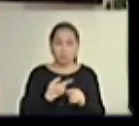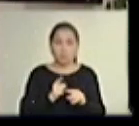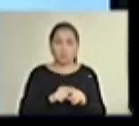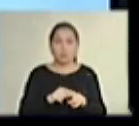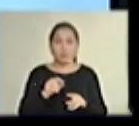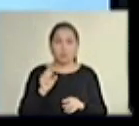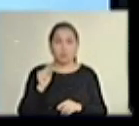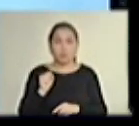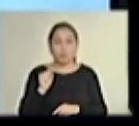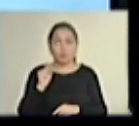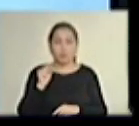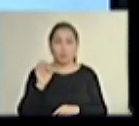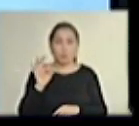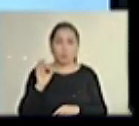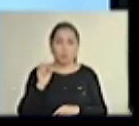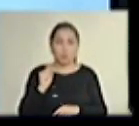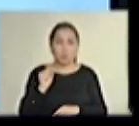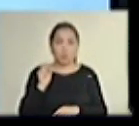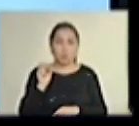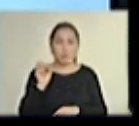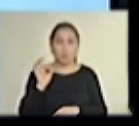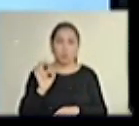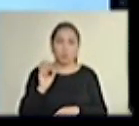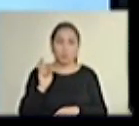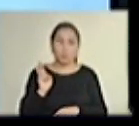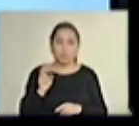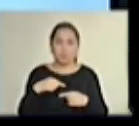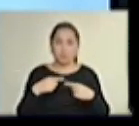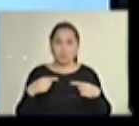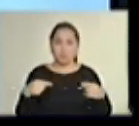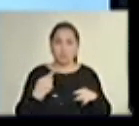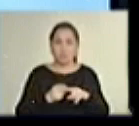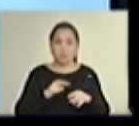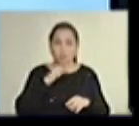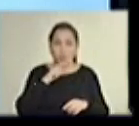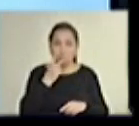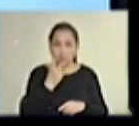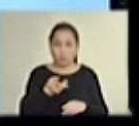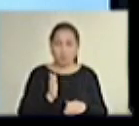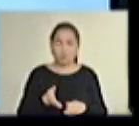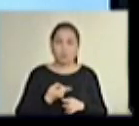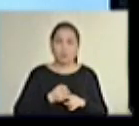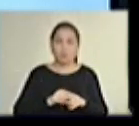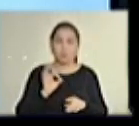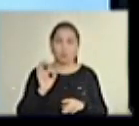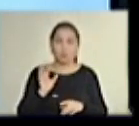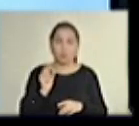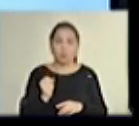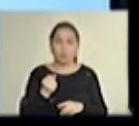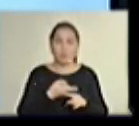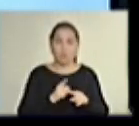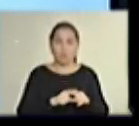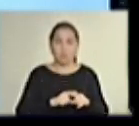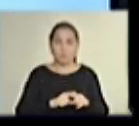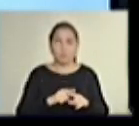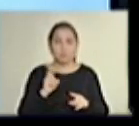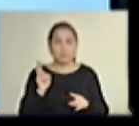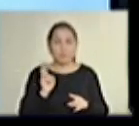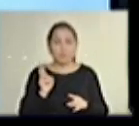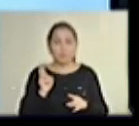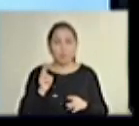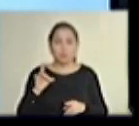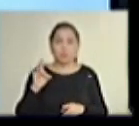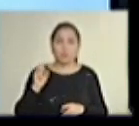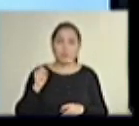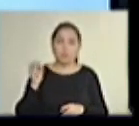OA OB bir-biridan farq qilmoqda. Demak, e'tibor berib qaraydigan bo'lsak, bu yerda OA ushbu blokning